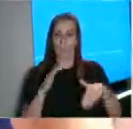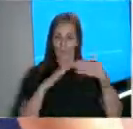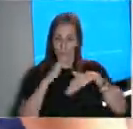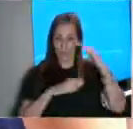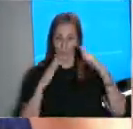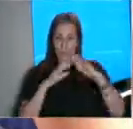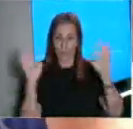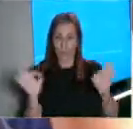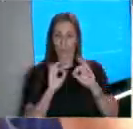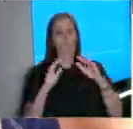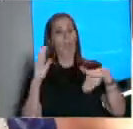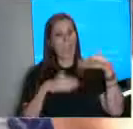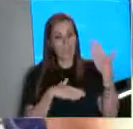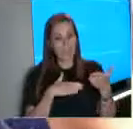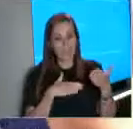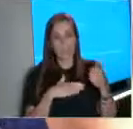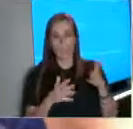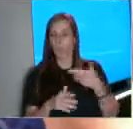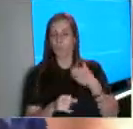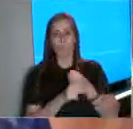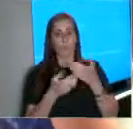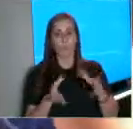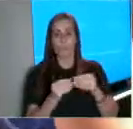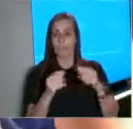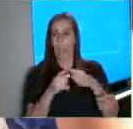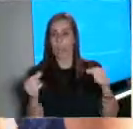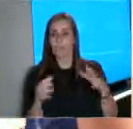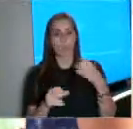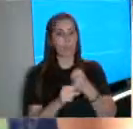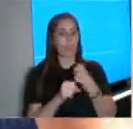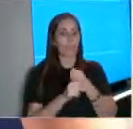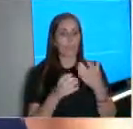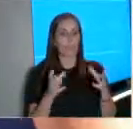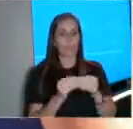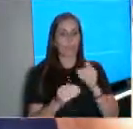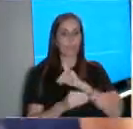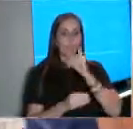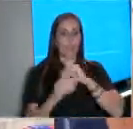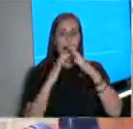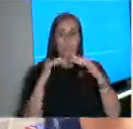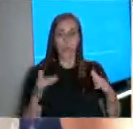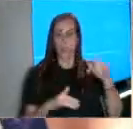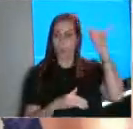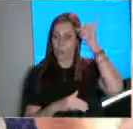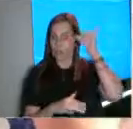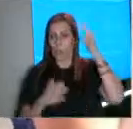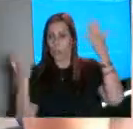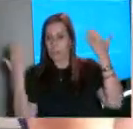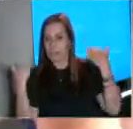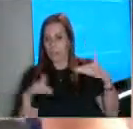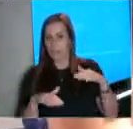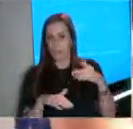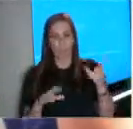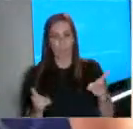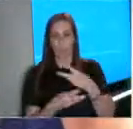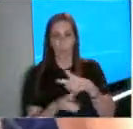את בית המקדש, אז... מה אנחנו עושים פה עם עזה, מה אנחנו עושים פה עם סוריה ולבנון, עם ירדן, עם מצרים. זה